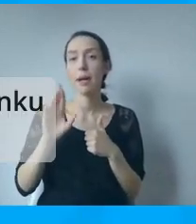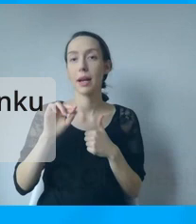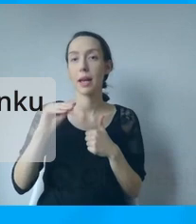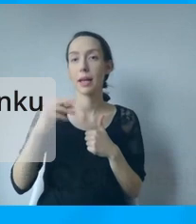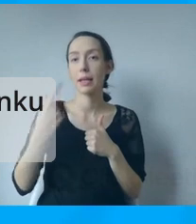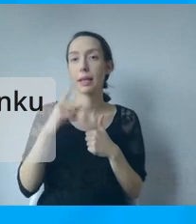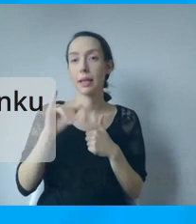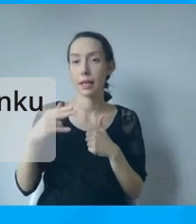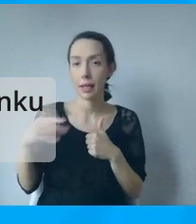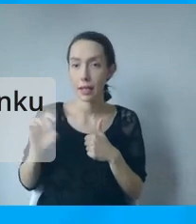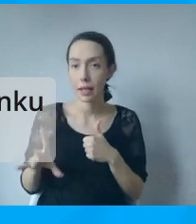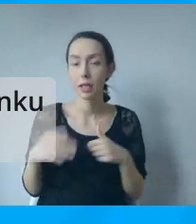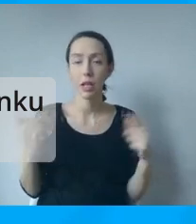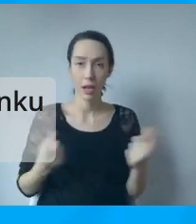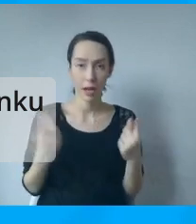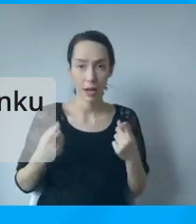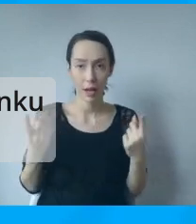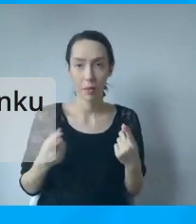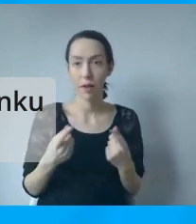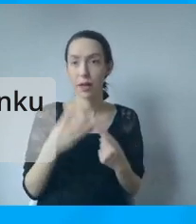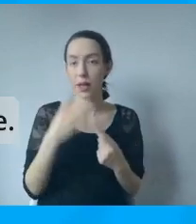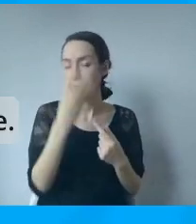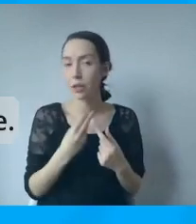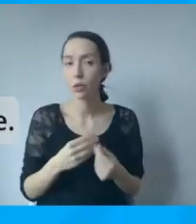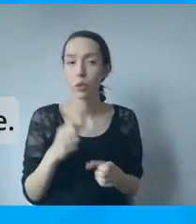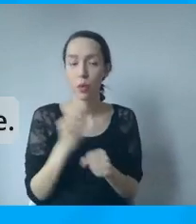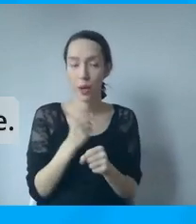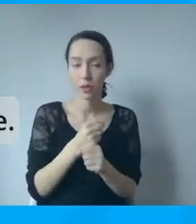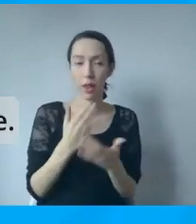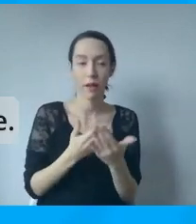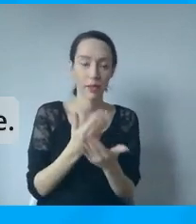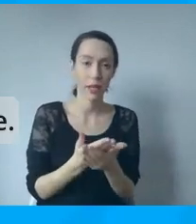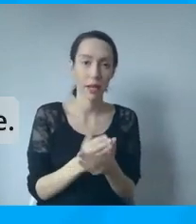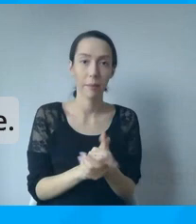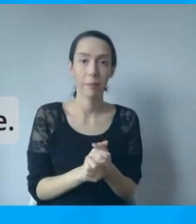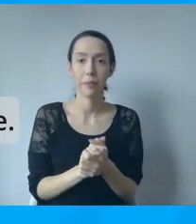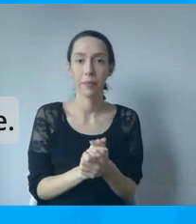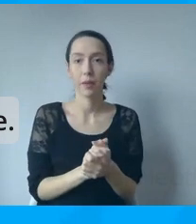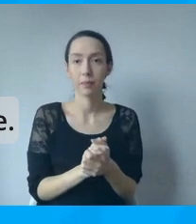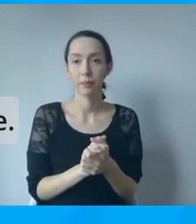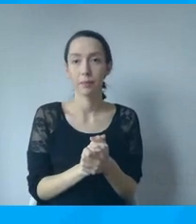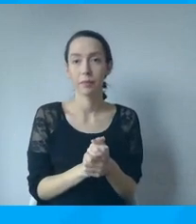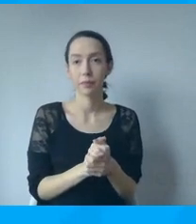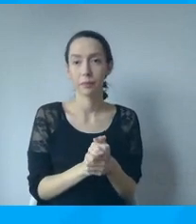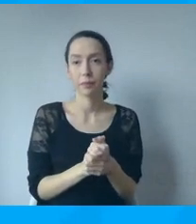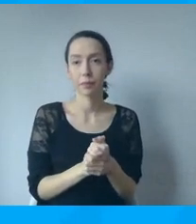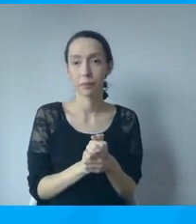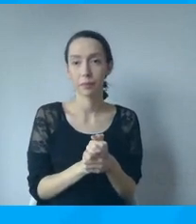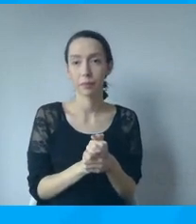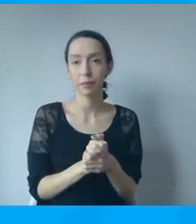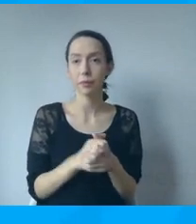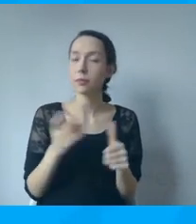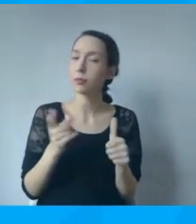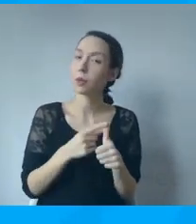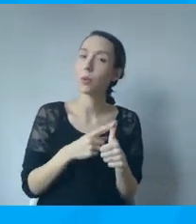no, promowaniem wizerunku pracodawcy, więc tutaj dużo tych rzeczy marketingowych się znajduje, są specjalne